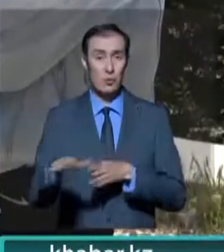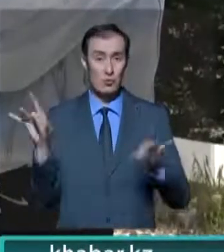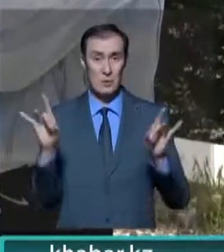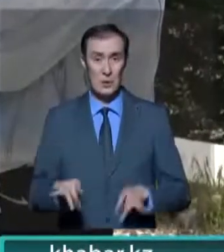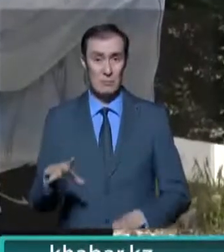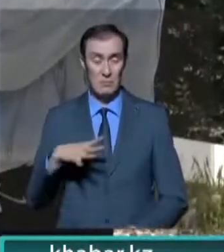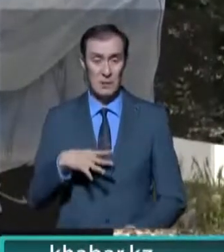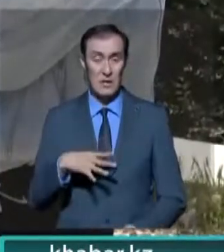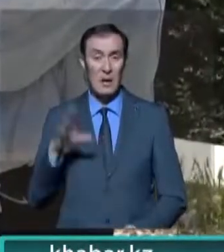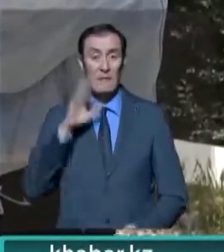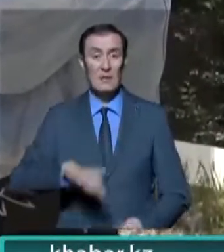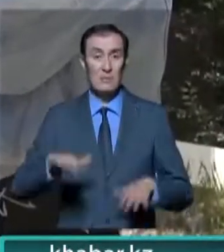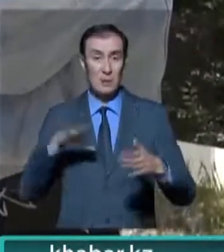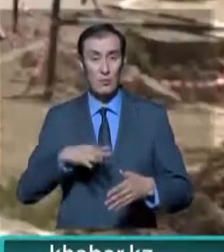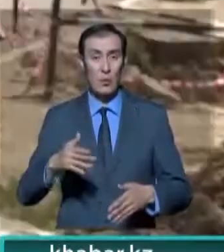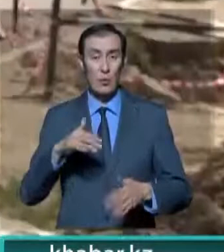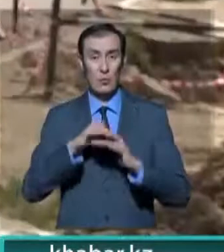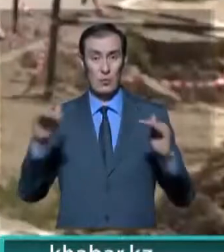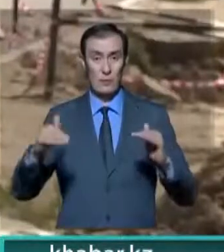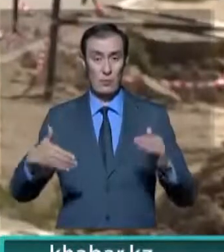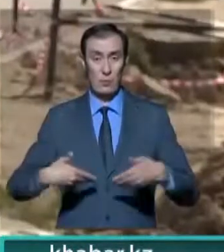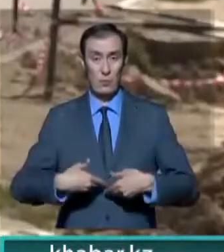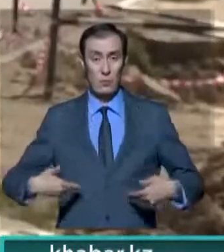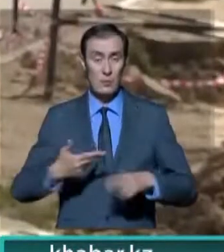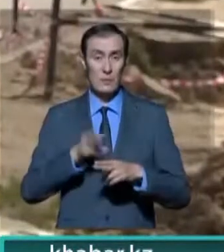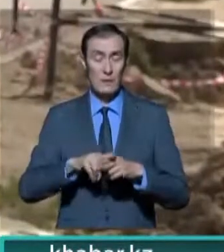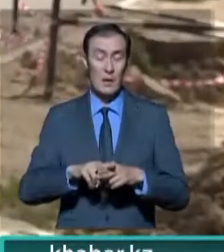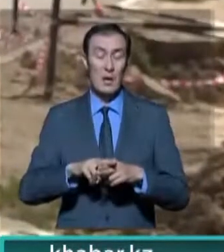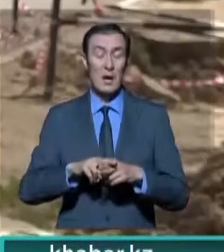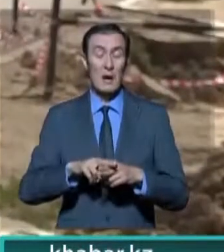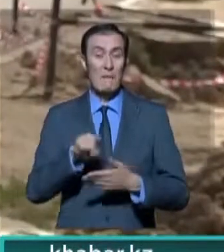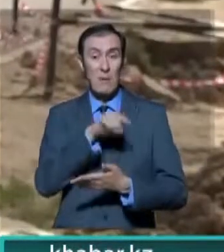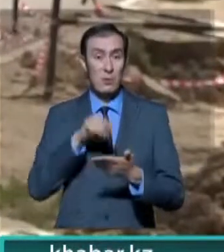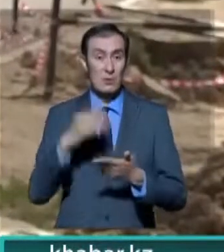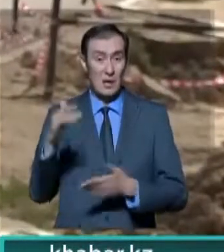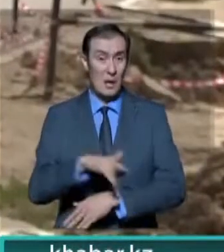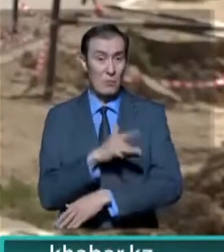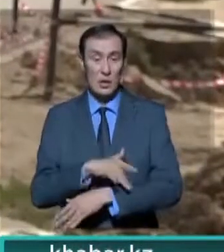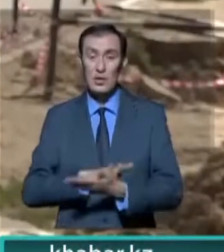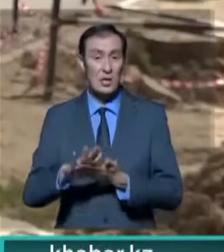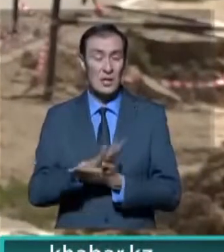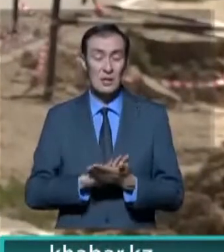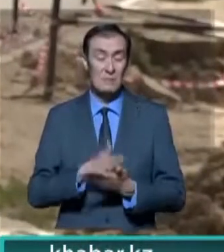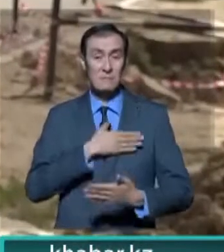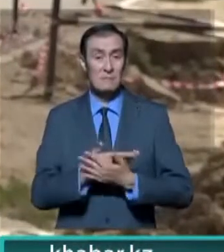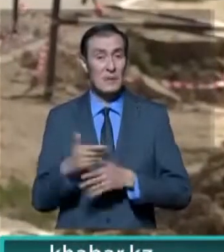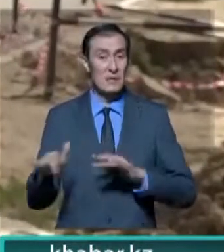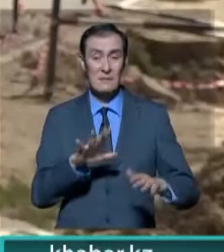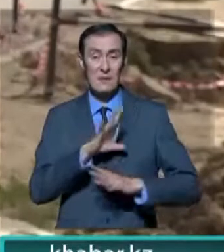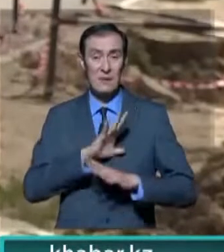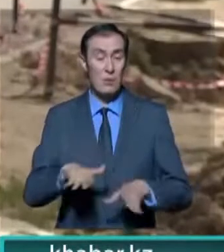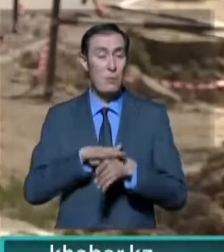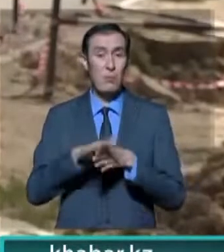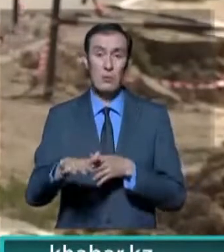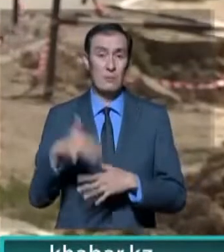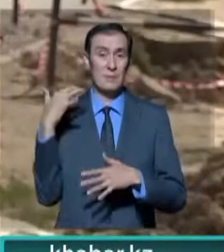ресторан. То есть воды было примерно по пояс. Претензии к ТВСу, потому что не предпринимают никаких действий. Вообще